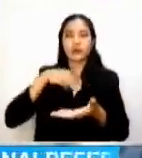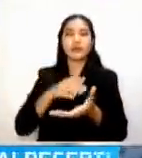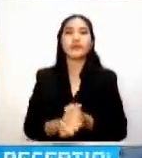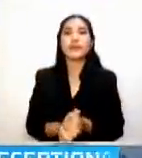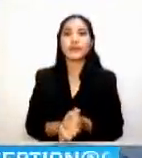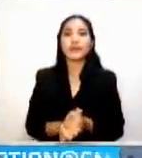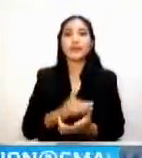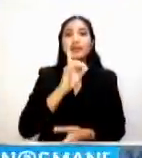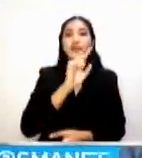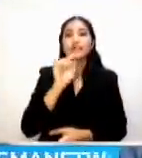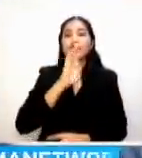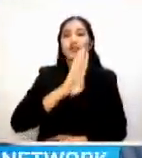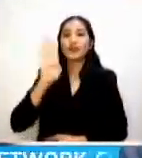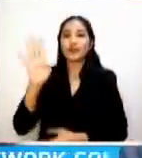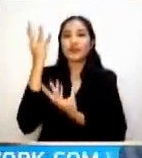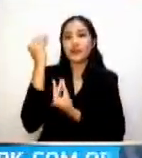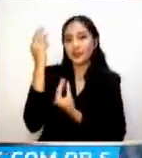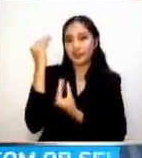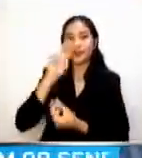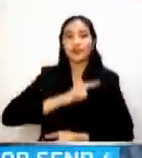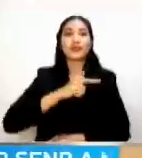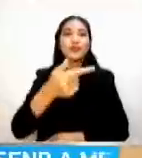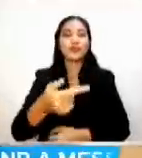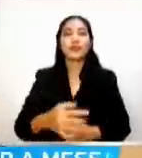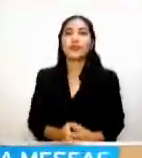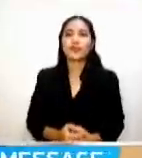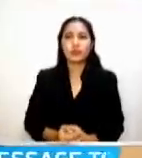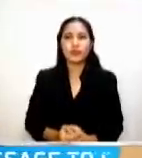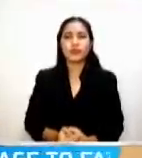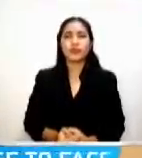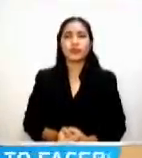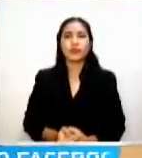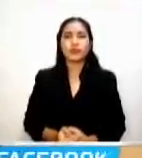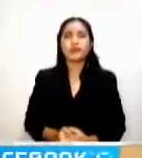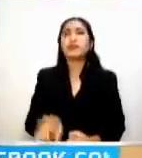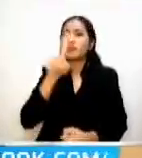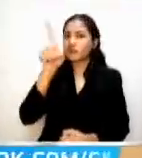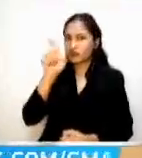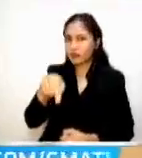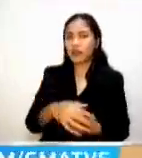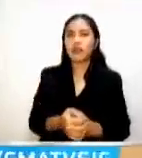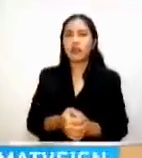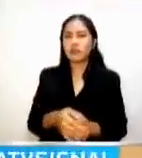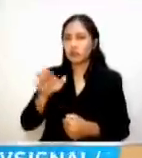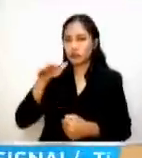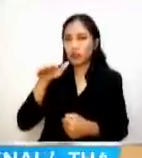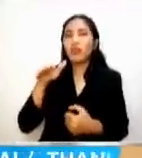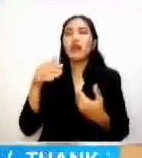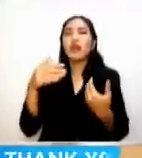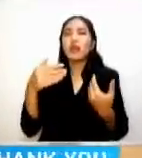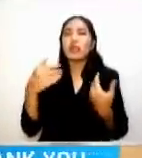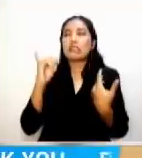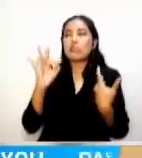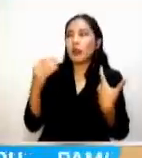DCWB, nag-uulat sa Balitang Halik. Yes, Mark, itong pagkasinasabi nga na talagang medyo marami-rami pa rin